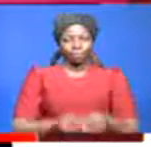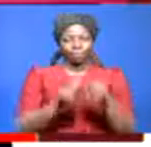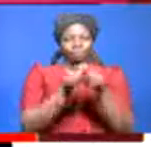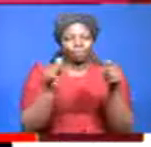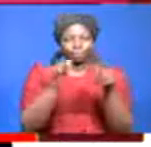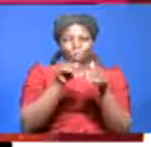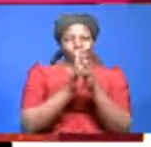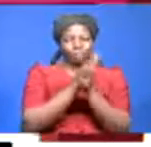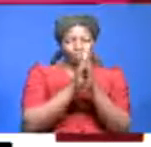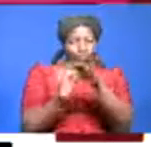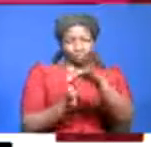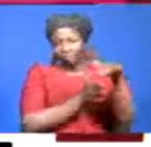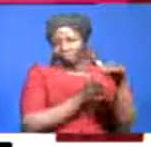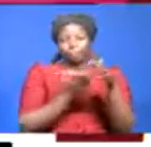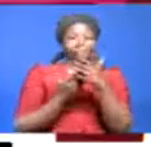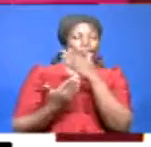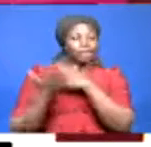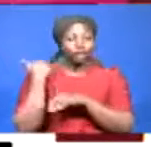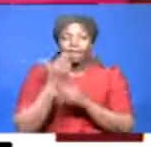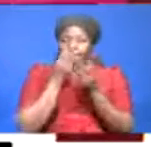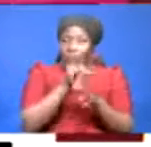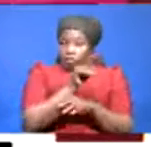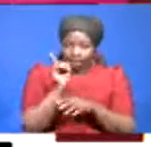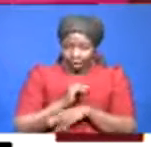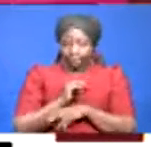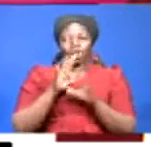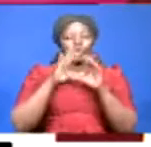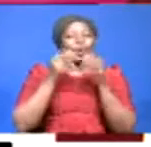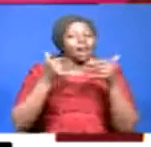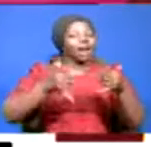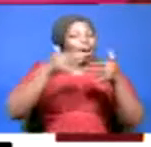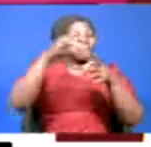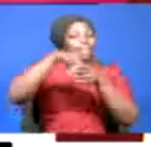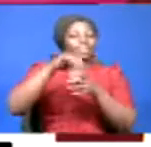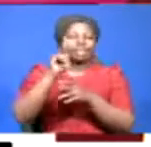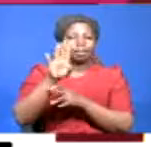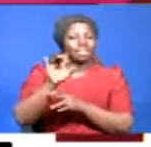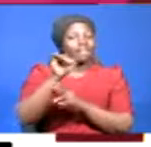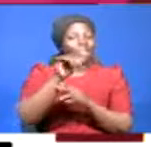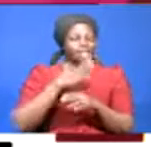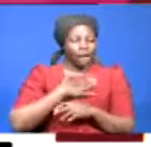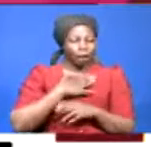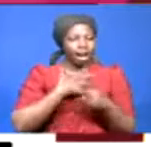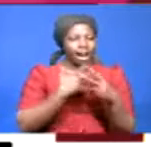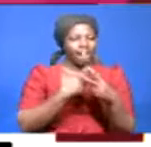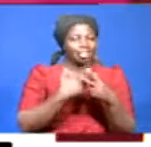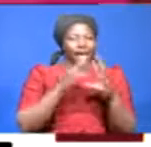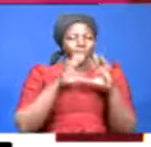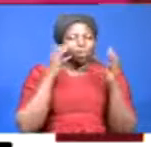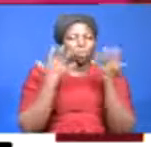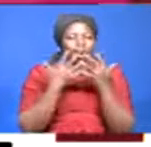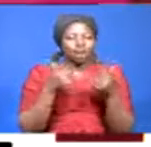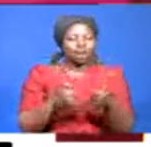Tena na hayo mtazamaji, nilikuwa nimekujuza kwamba World Cup iko KBC ndo hashtag ambayo tunatumia, World Cup iko KBC